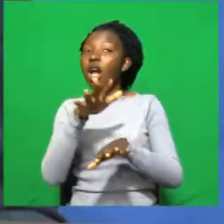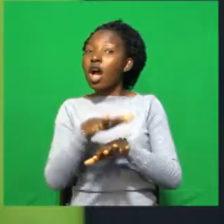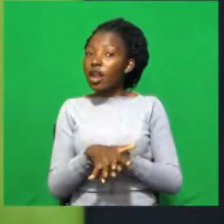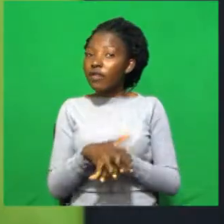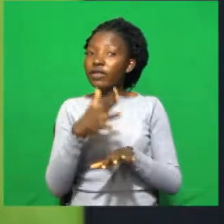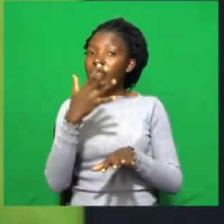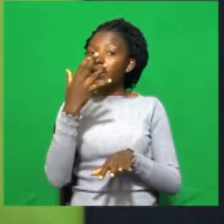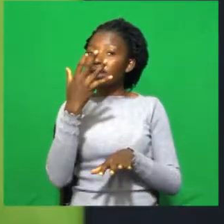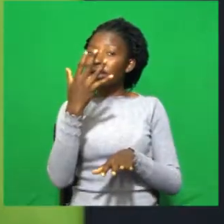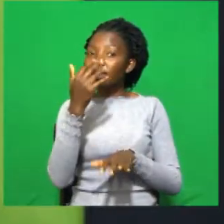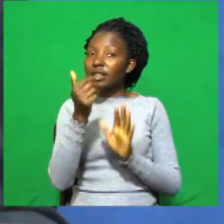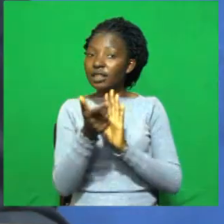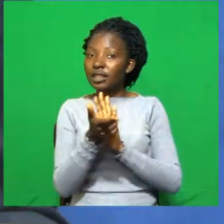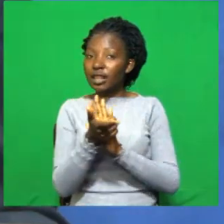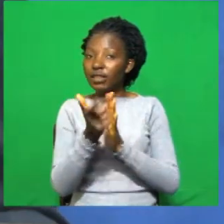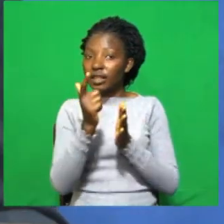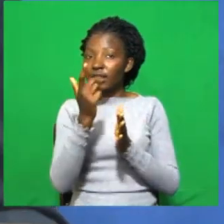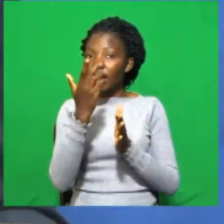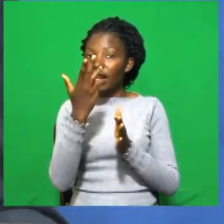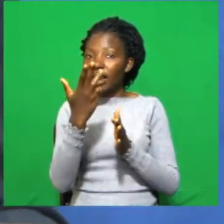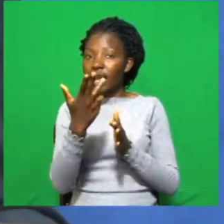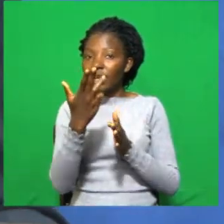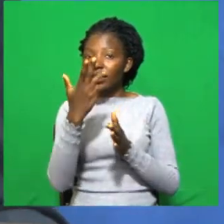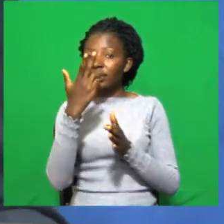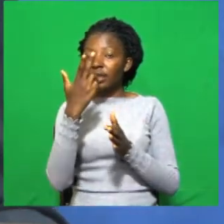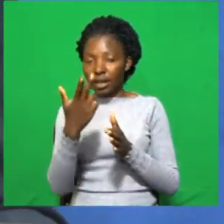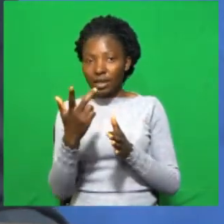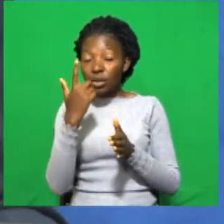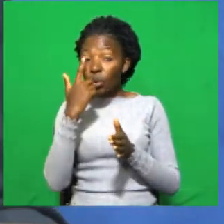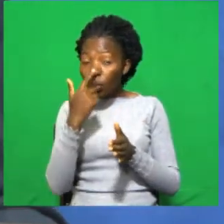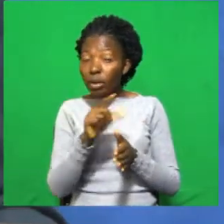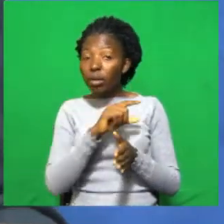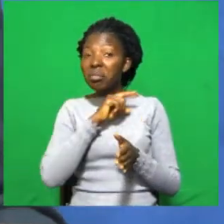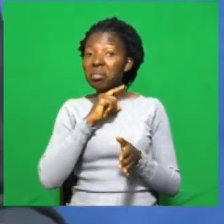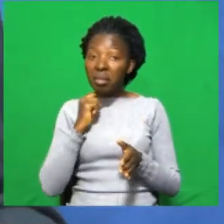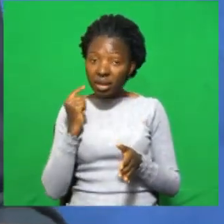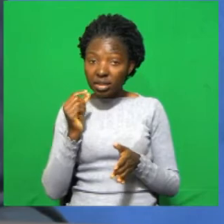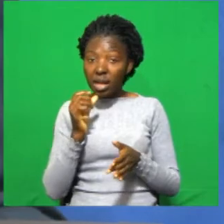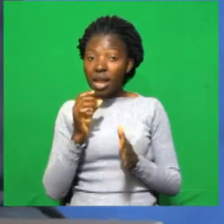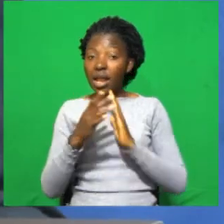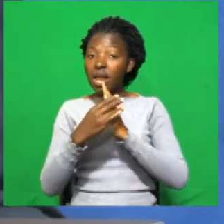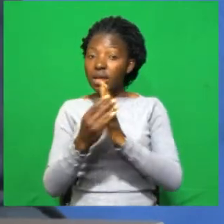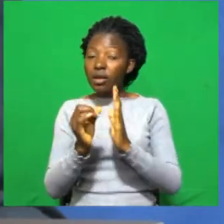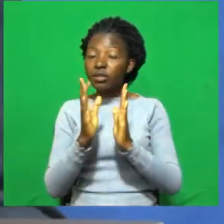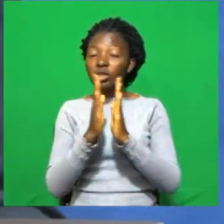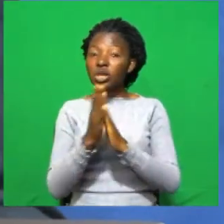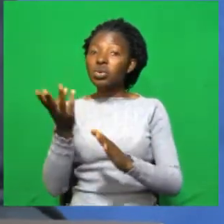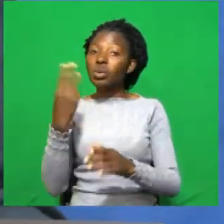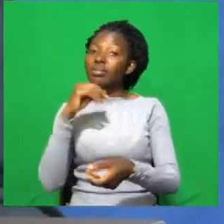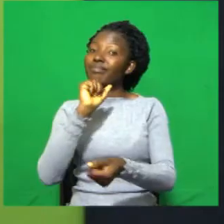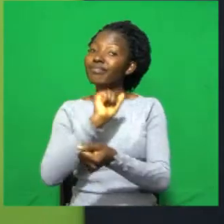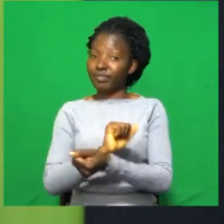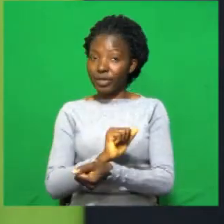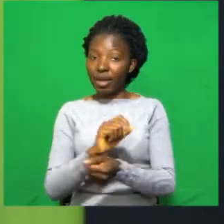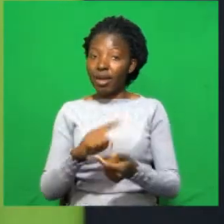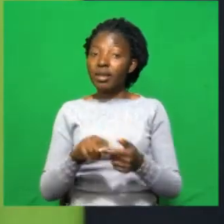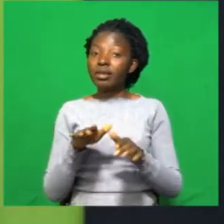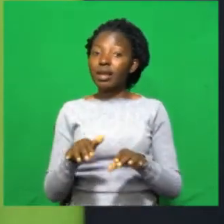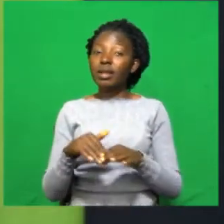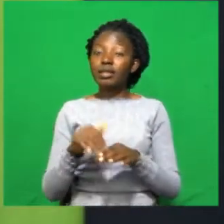1798. Ndizvozvo. Ndiro gorewo rakasungwa mutungamiriri wechechi akanofira kuFrance. Zvinhu izvi zvirimo